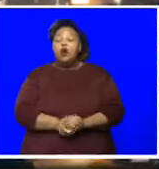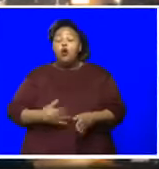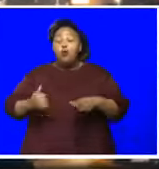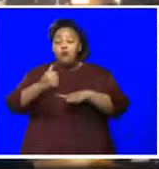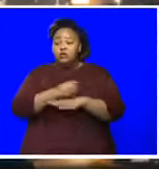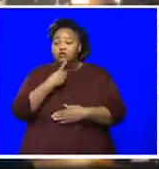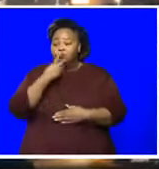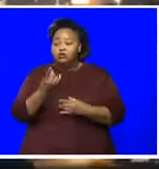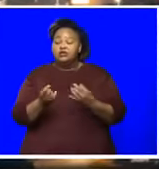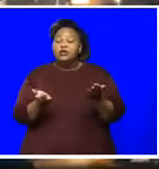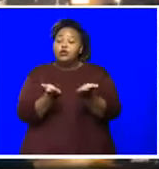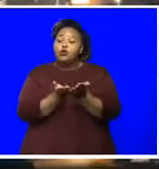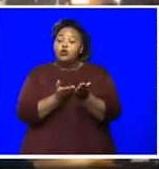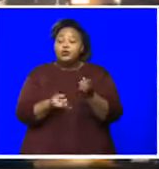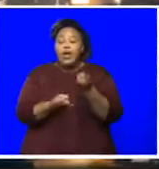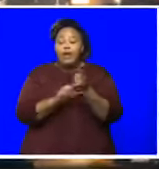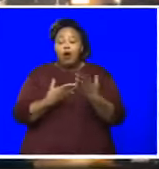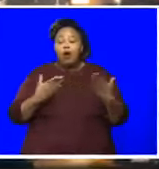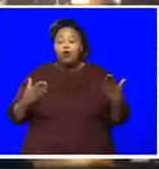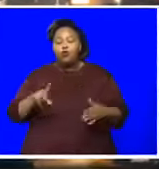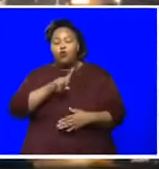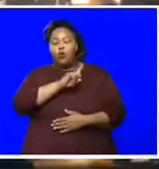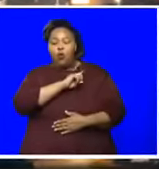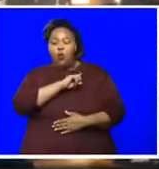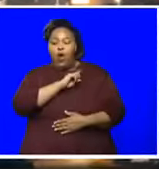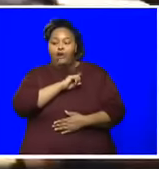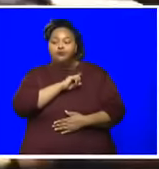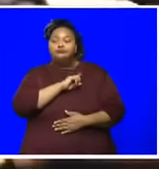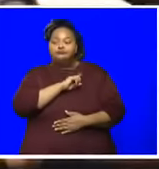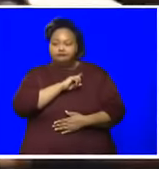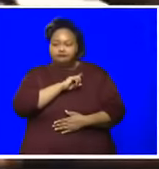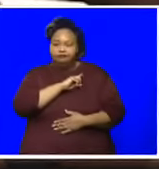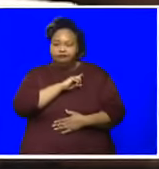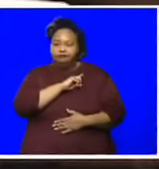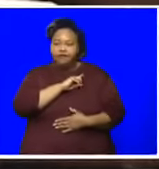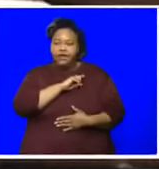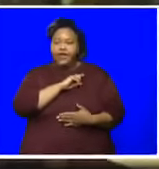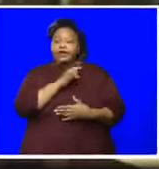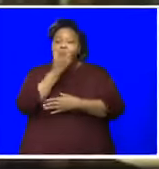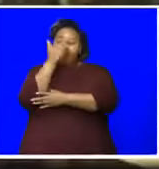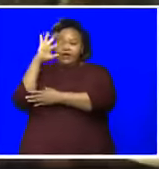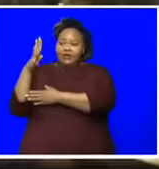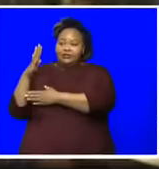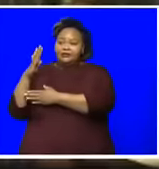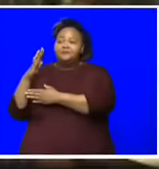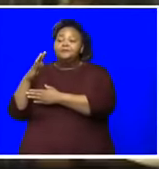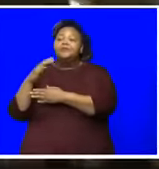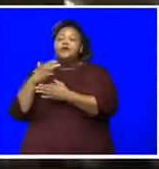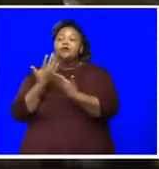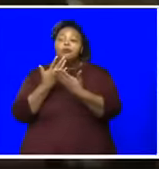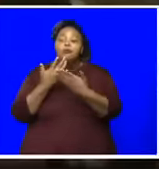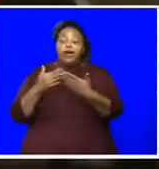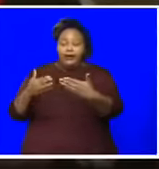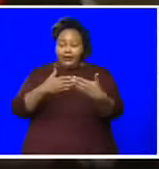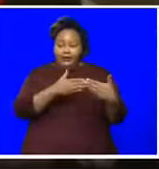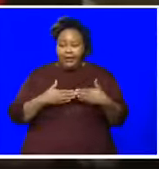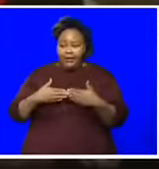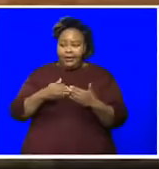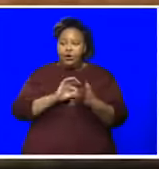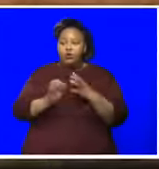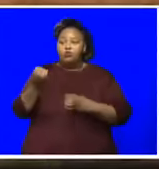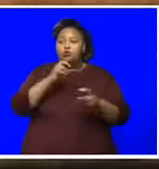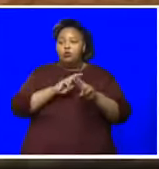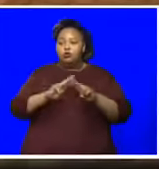ukuthi emahlathi abo avikelekile emlilweni. Bafundzi laba inkulungwane nemakhulu lamabili basetikolweni